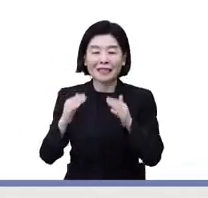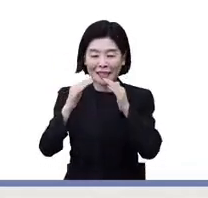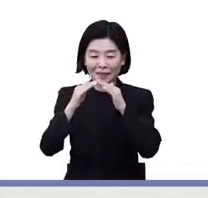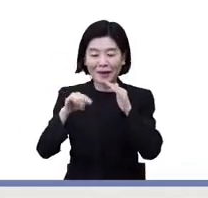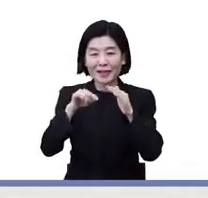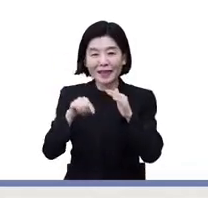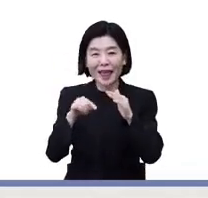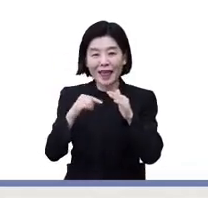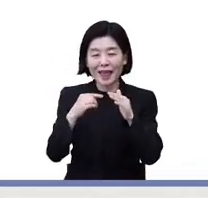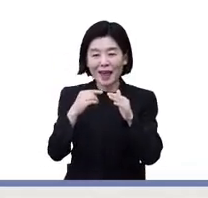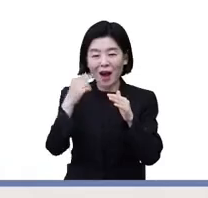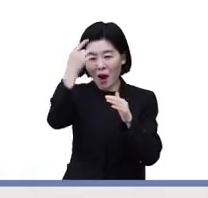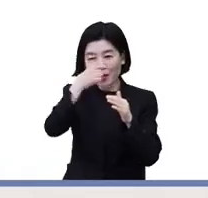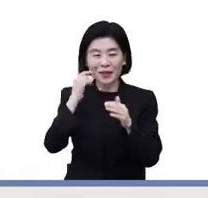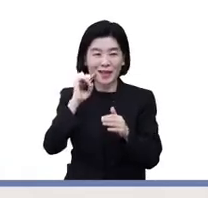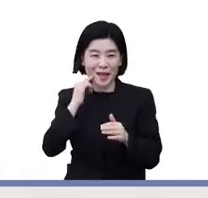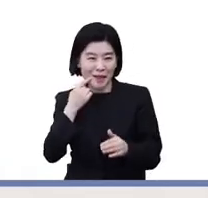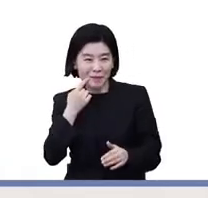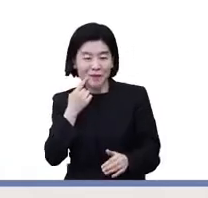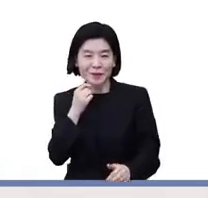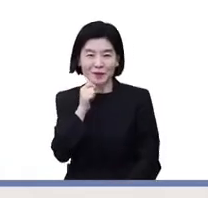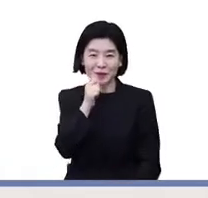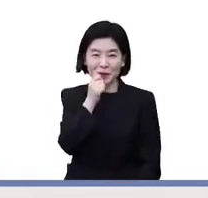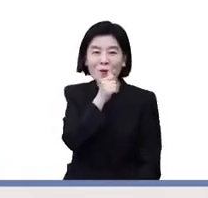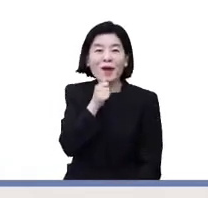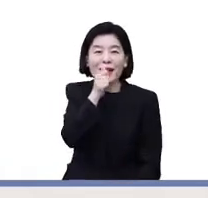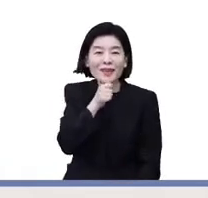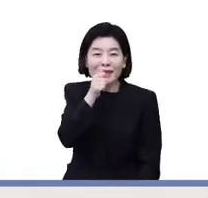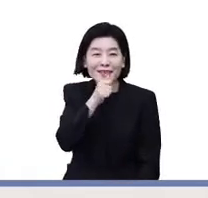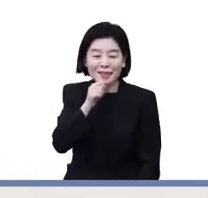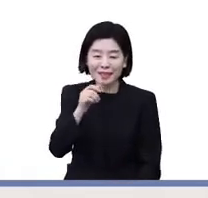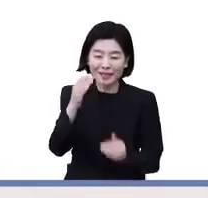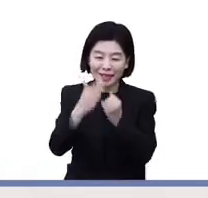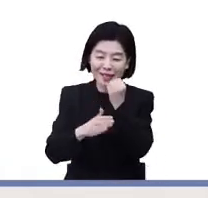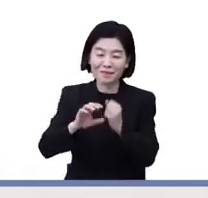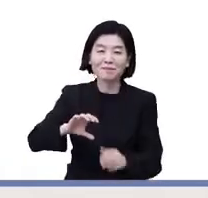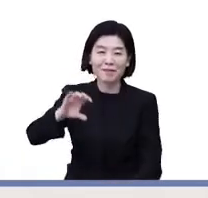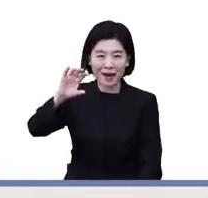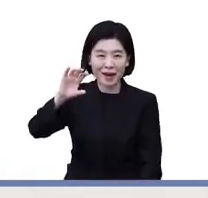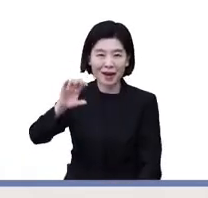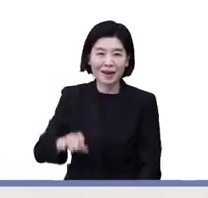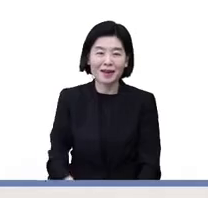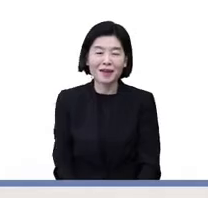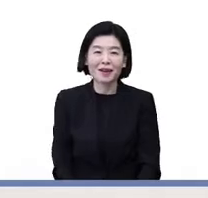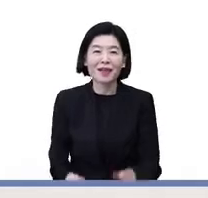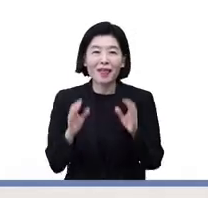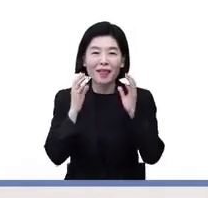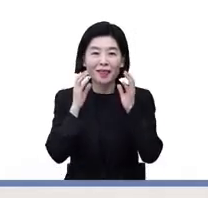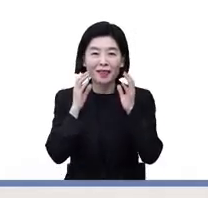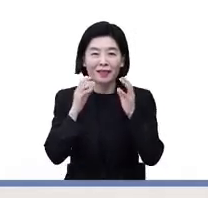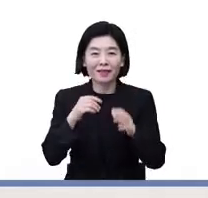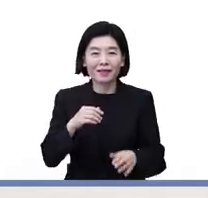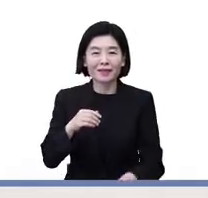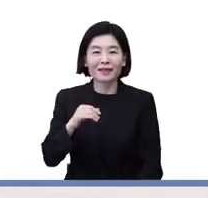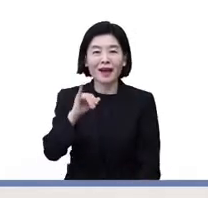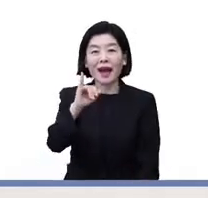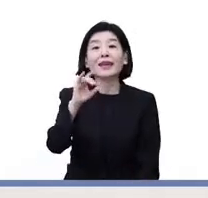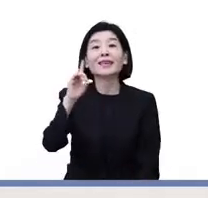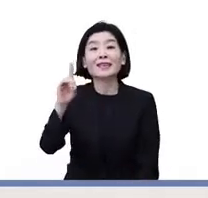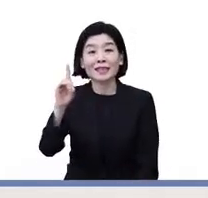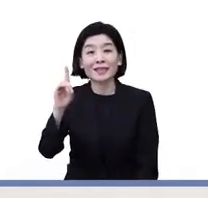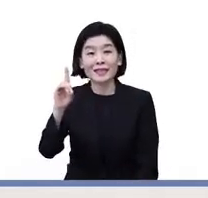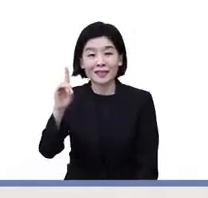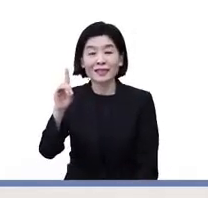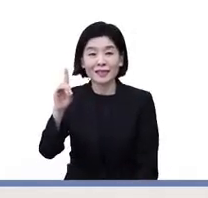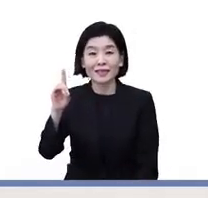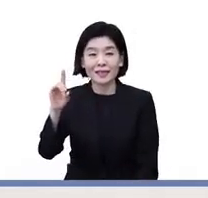집에서 가장 잘생긴 얼굴을 올렸습니다. 그래서 저렇게 고양이가 올라가 있고 또 역시 아이디를 갖고 사이트를